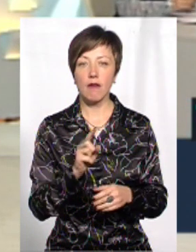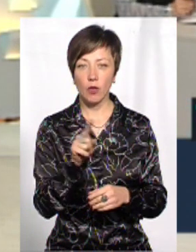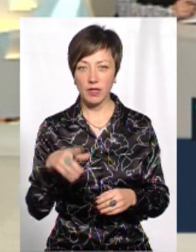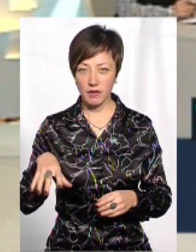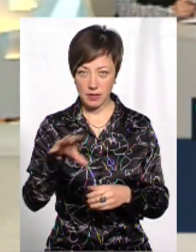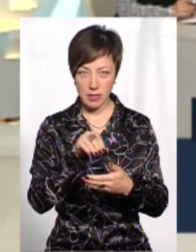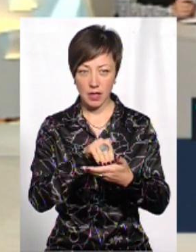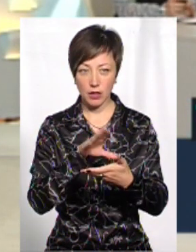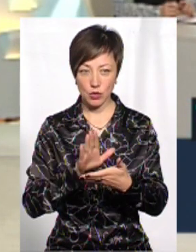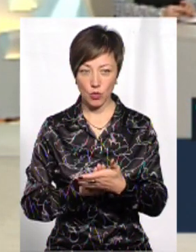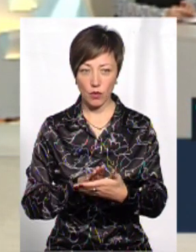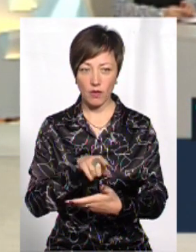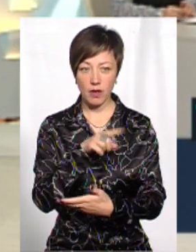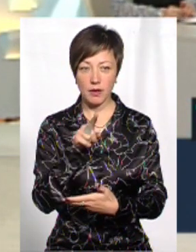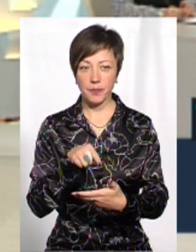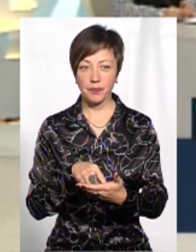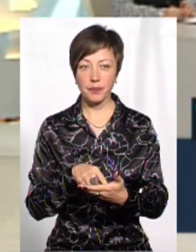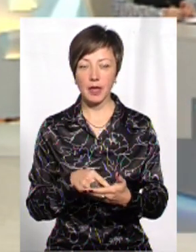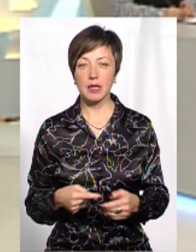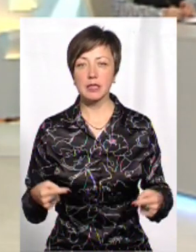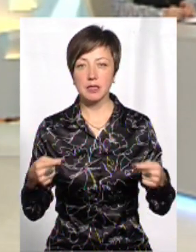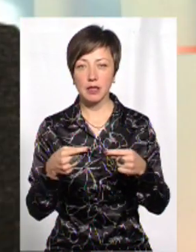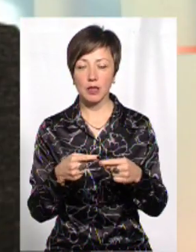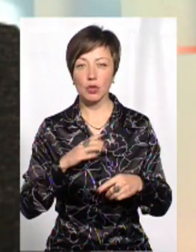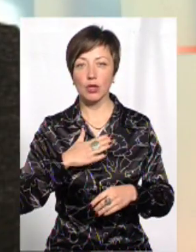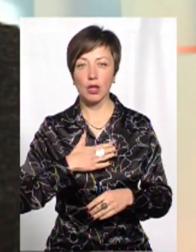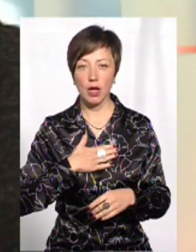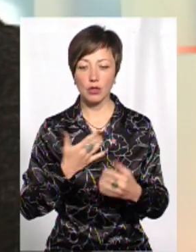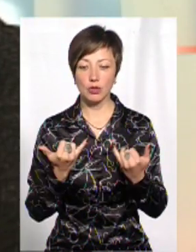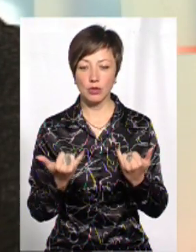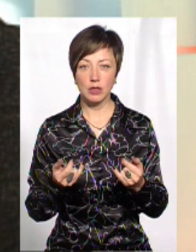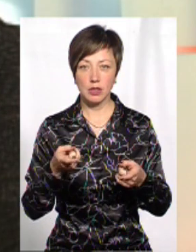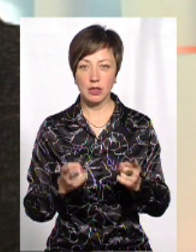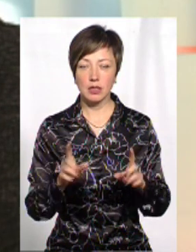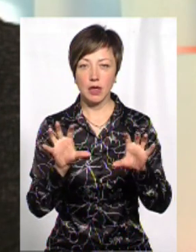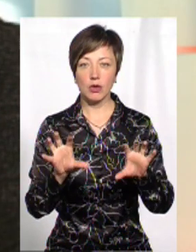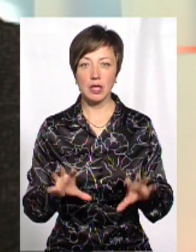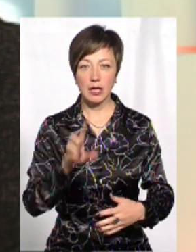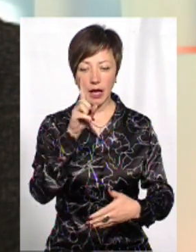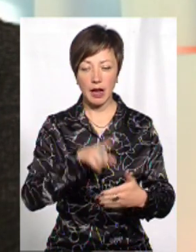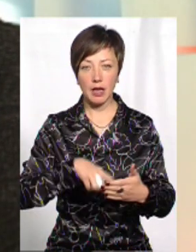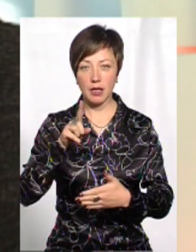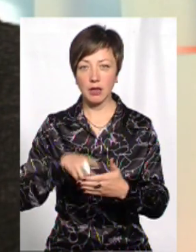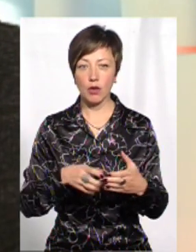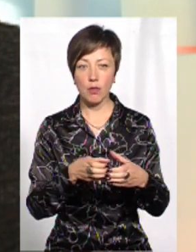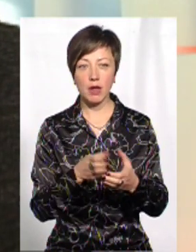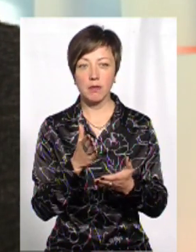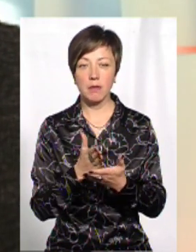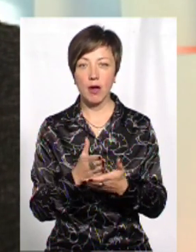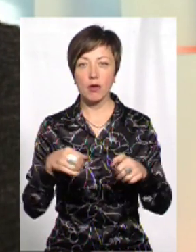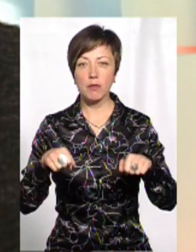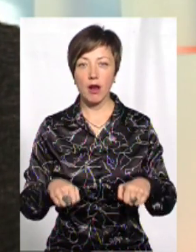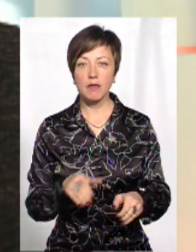Вони всі зареєстровані? Згідно нашого діючого на сьогоднішній день законодавства, релігійні громади мають право здійснювати